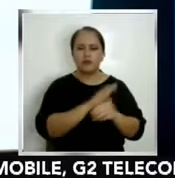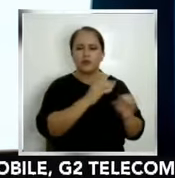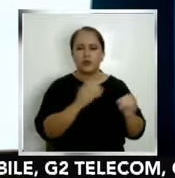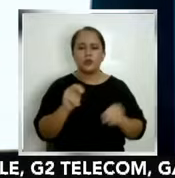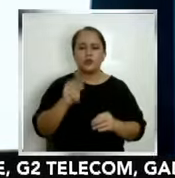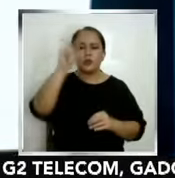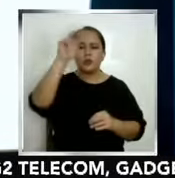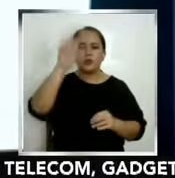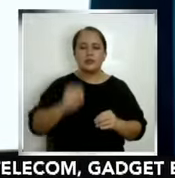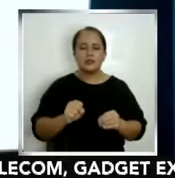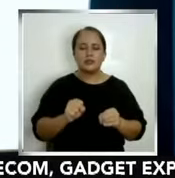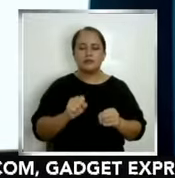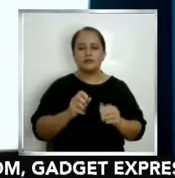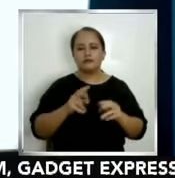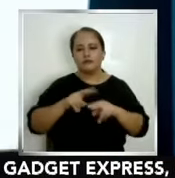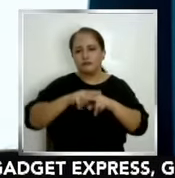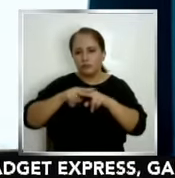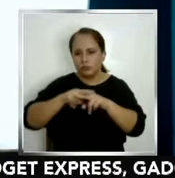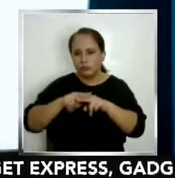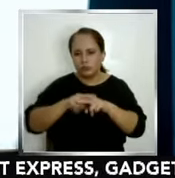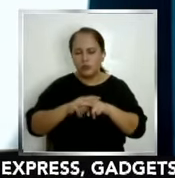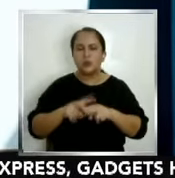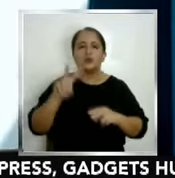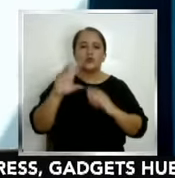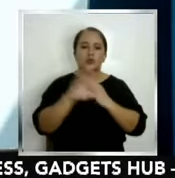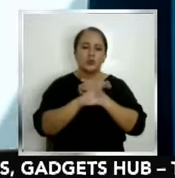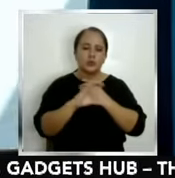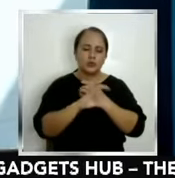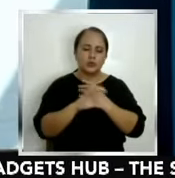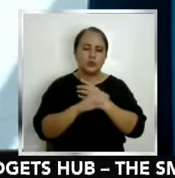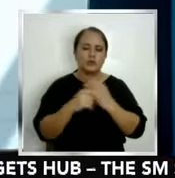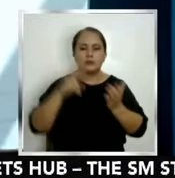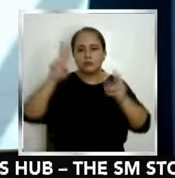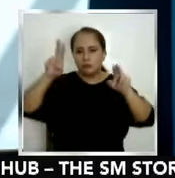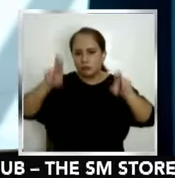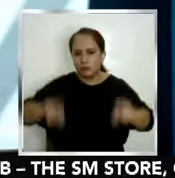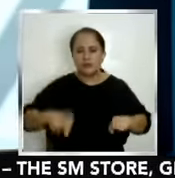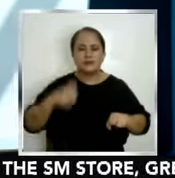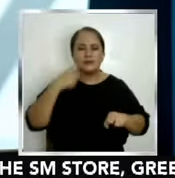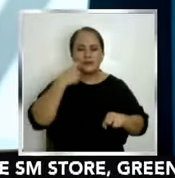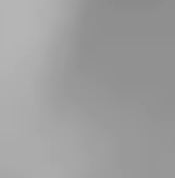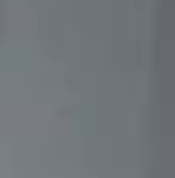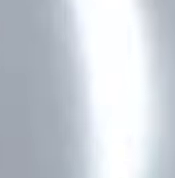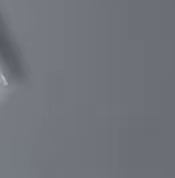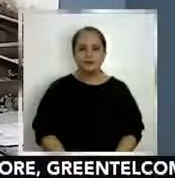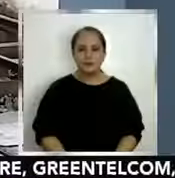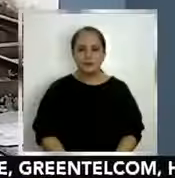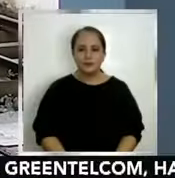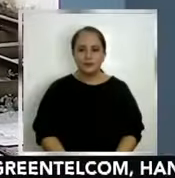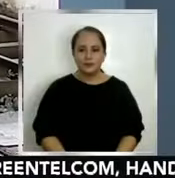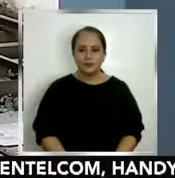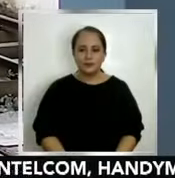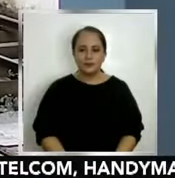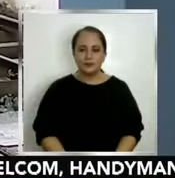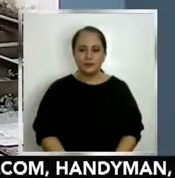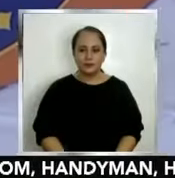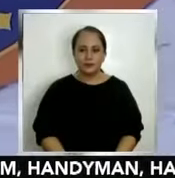Commuter Railway. 2 pang kontrata, kaugnay niya ng nilagdaan kanina. Nakatutok si Ivan Mayrina.